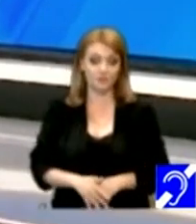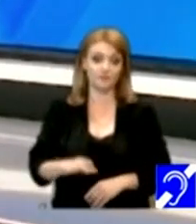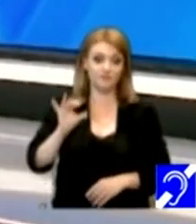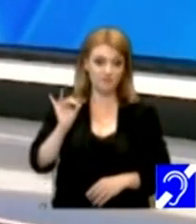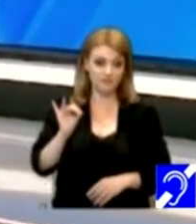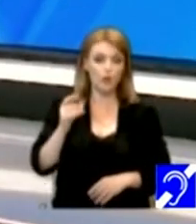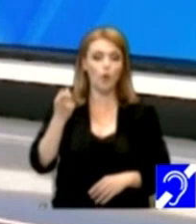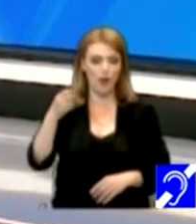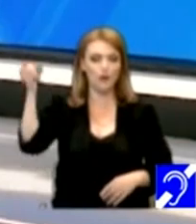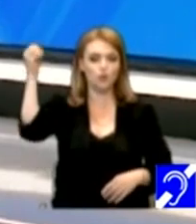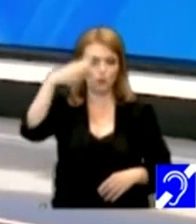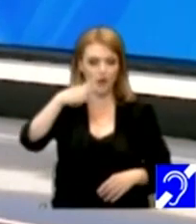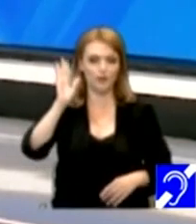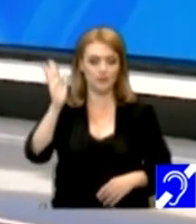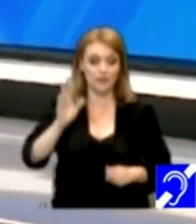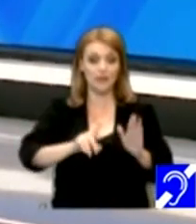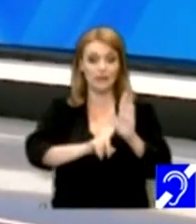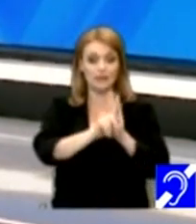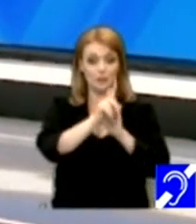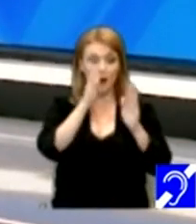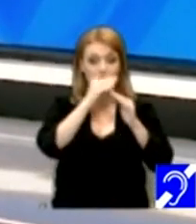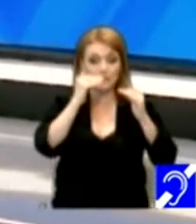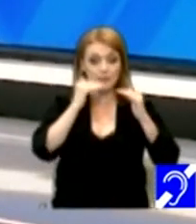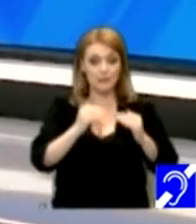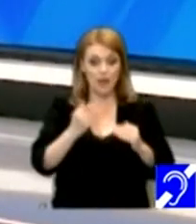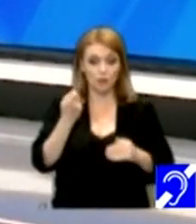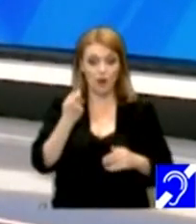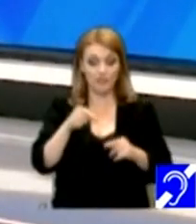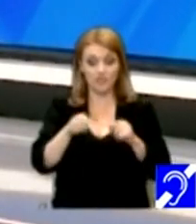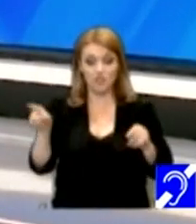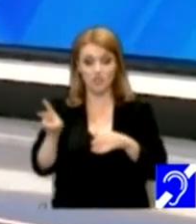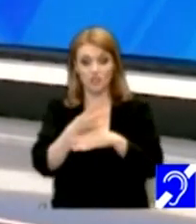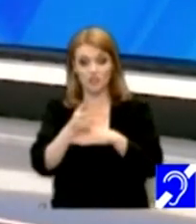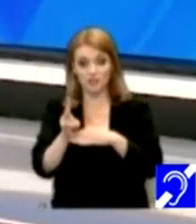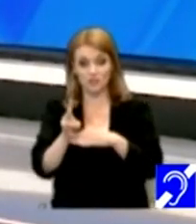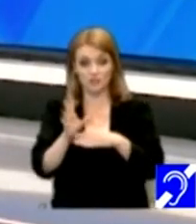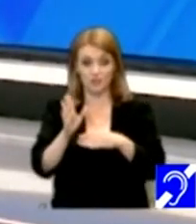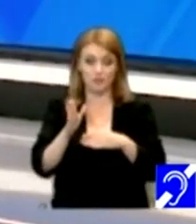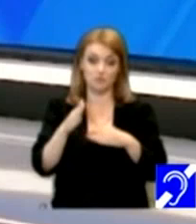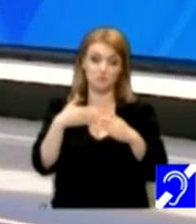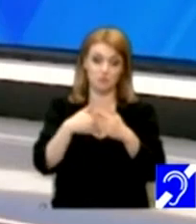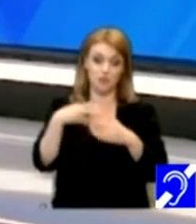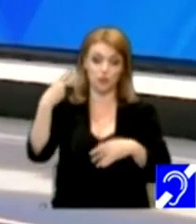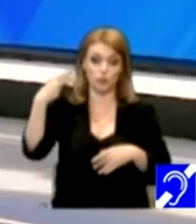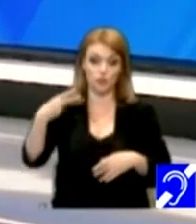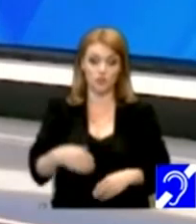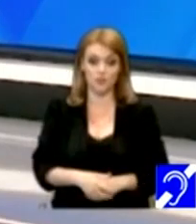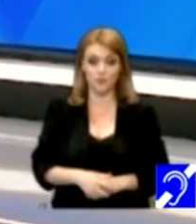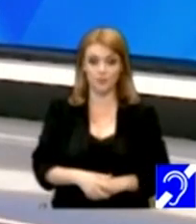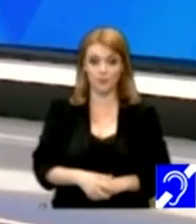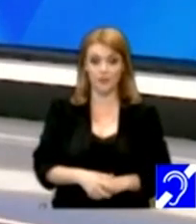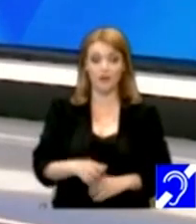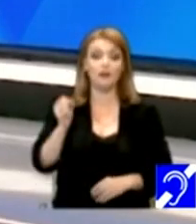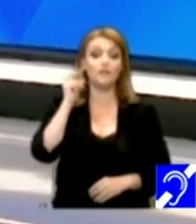și momente însorite. Temperaturile scad cu câteva grade, așadar la noapte minimele nu vor trece de 20 de grade.